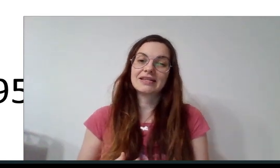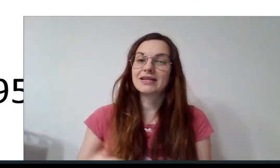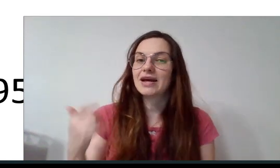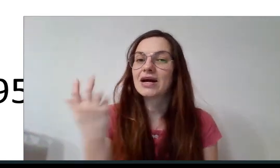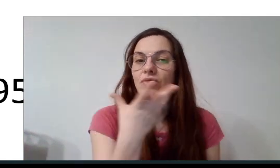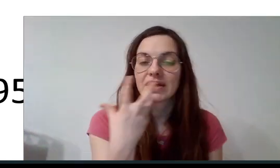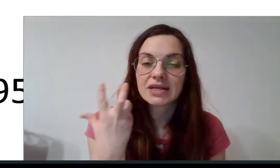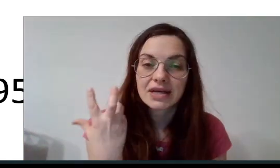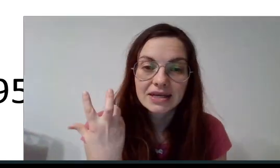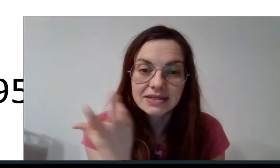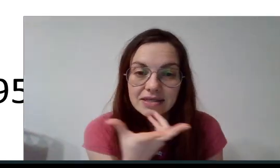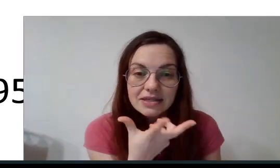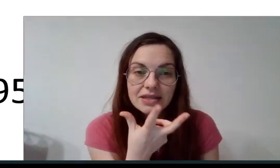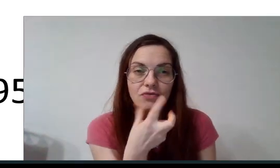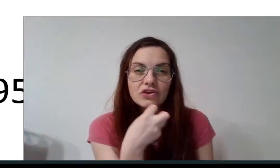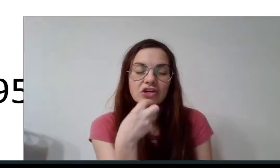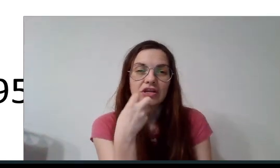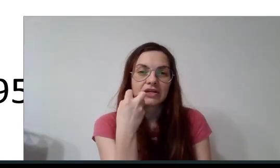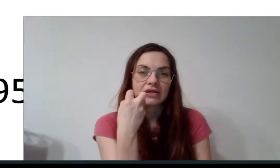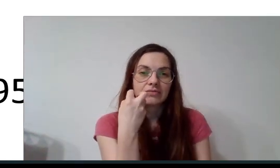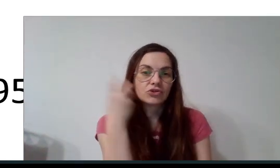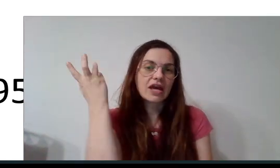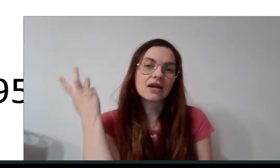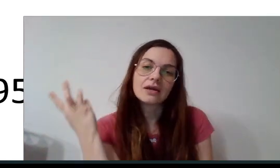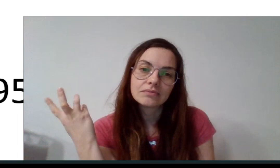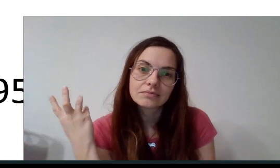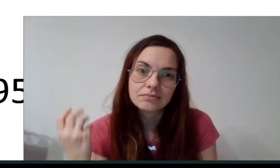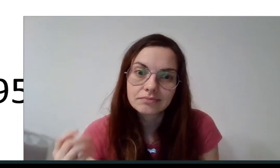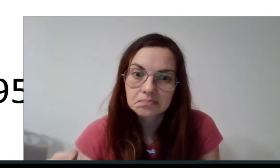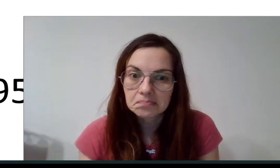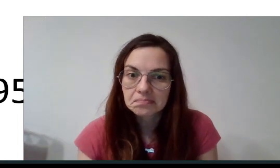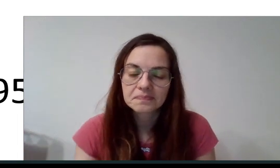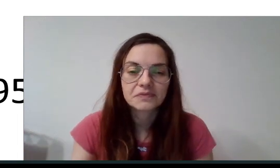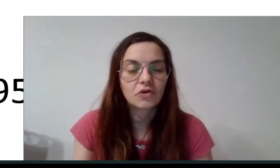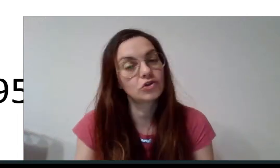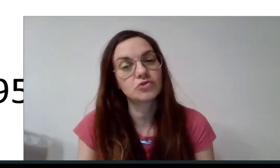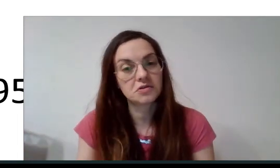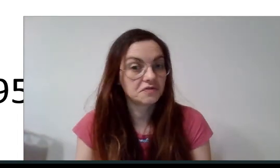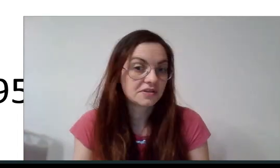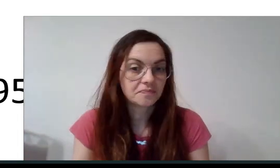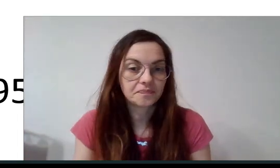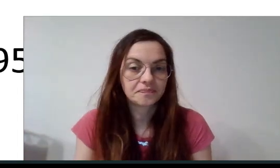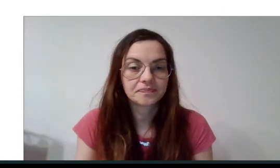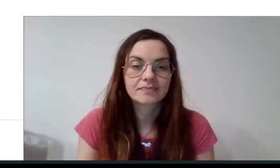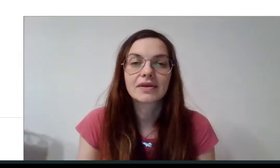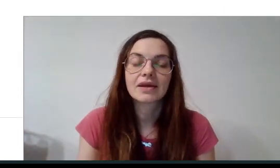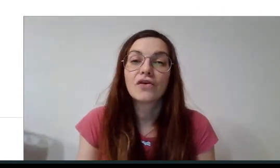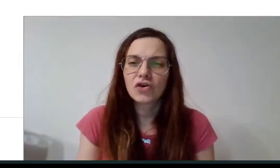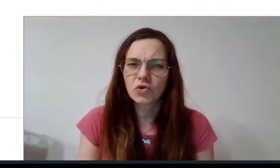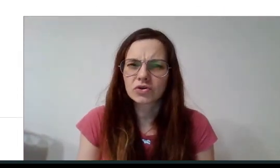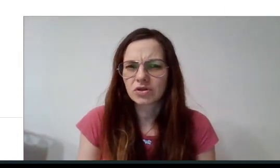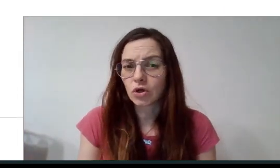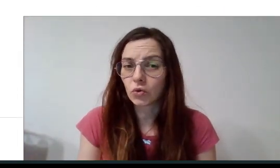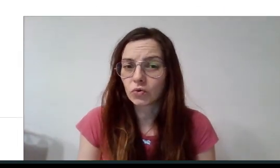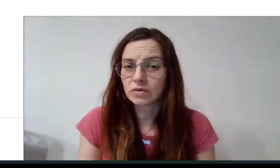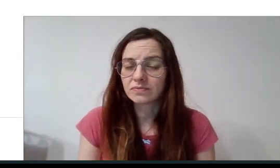Augen sind wie Sterne. Tvoje oči su kao zvezde. Verrückt, lud.